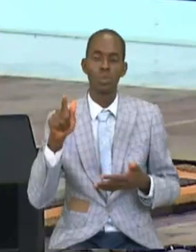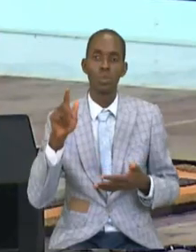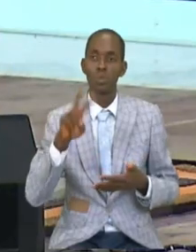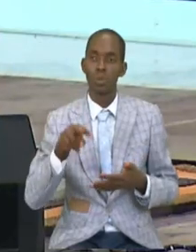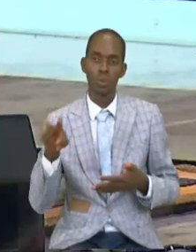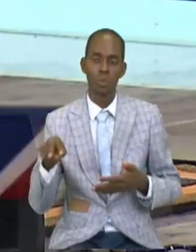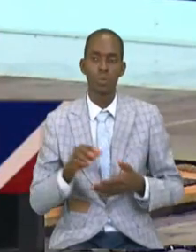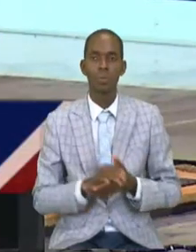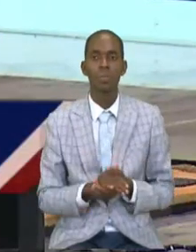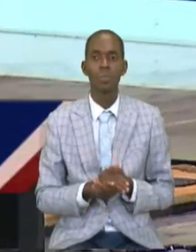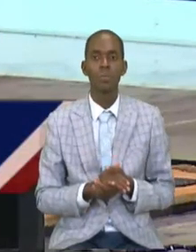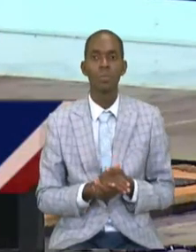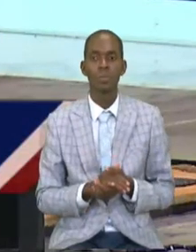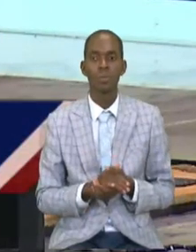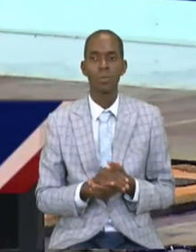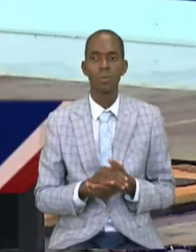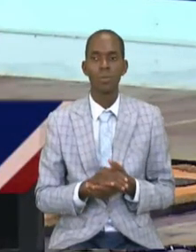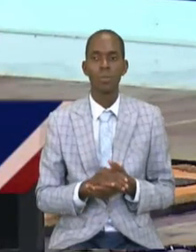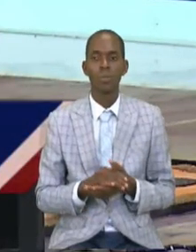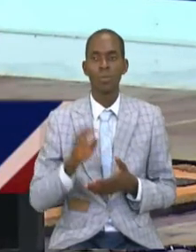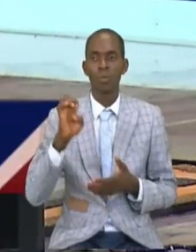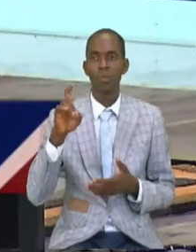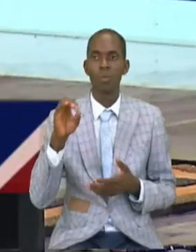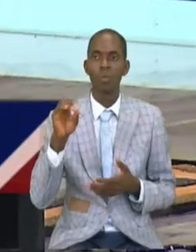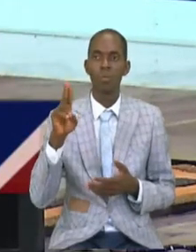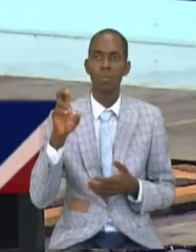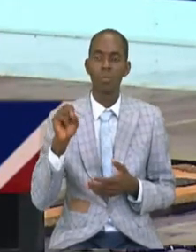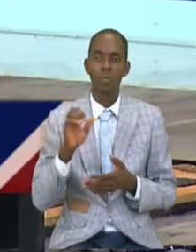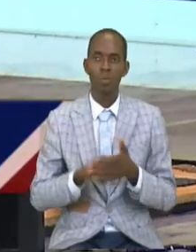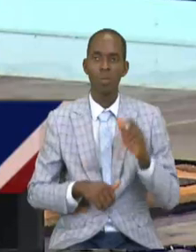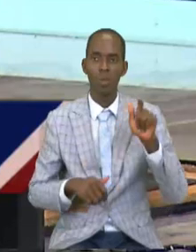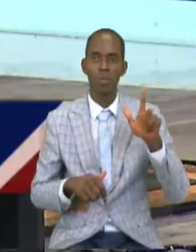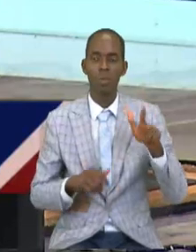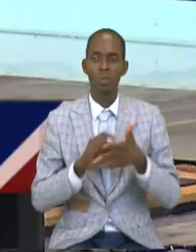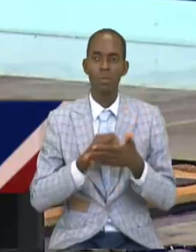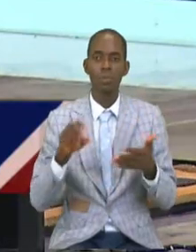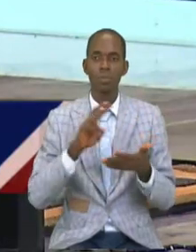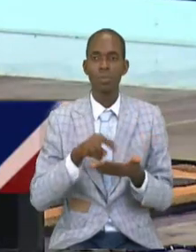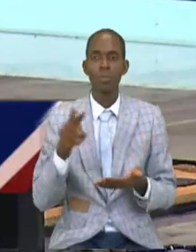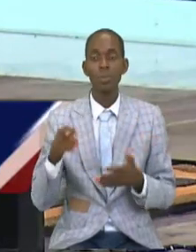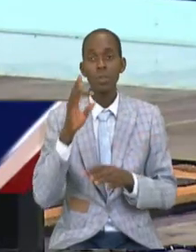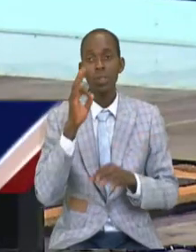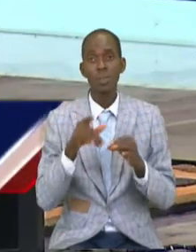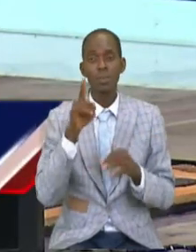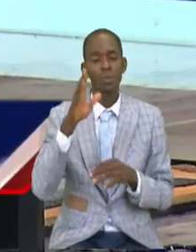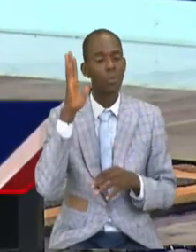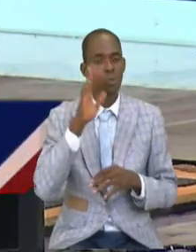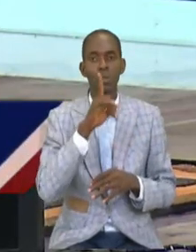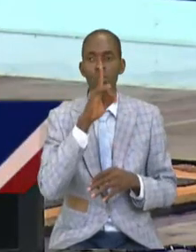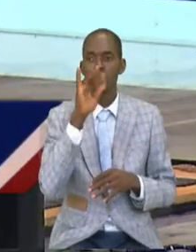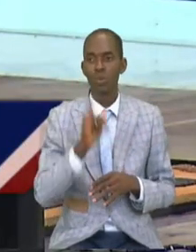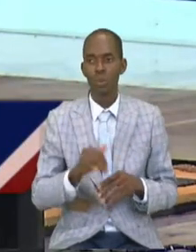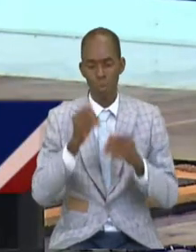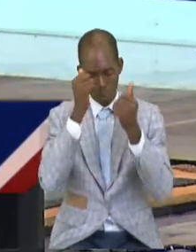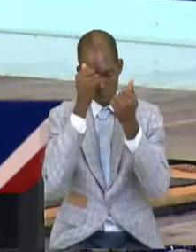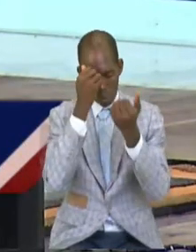Je lis le verset 22. Exode 23, 22. Mais si tu écoutes sa